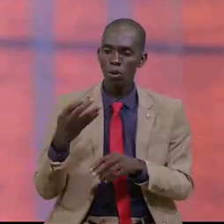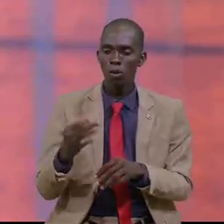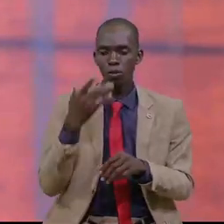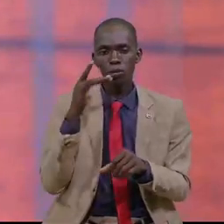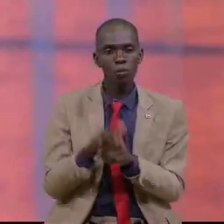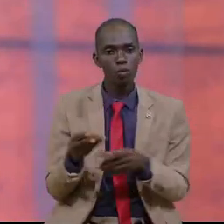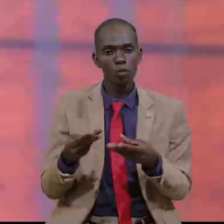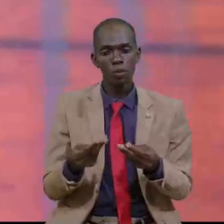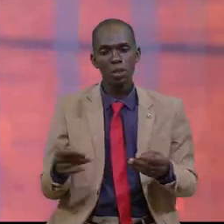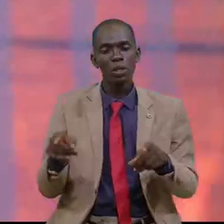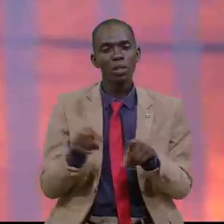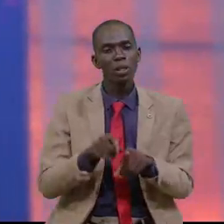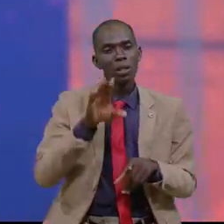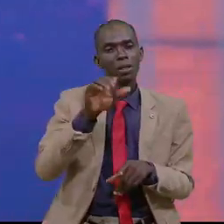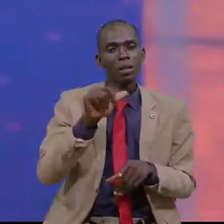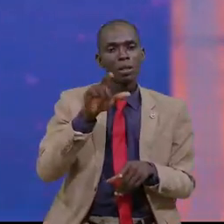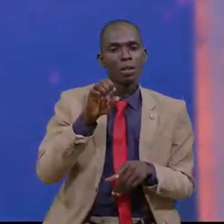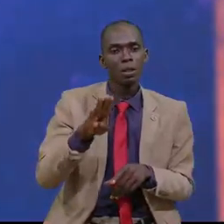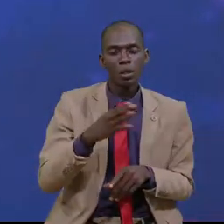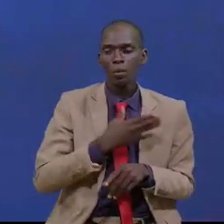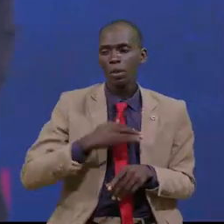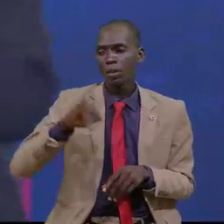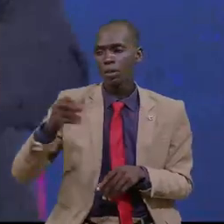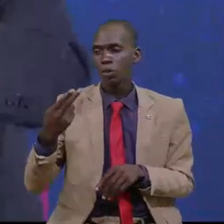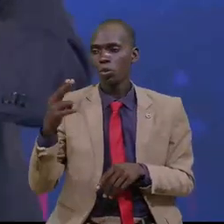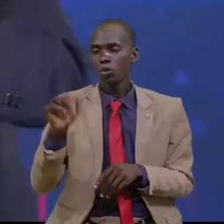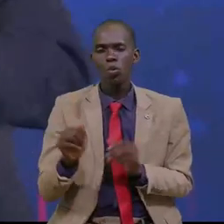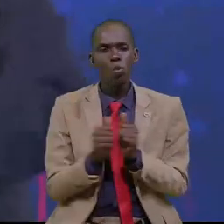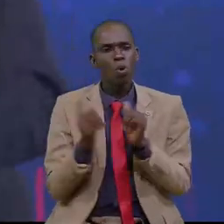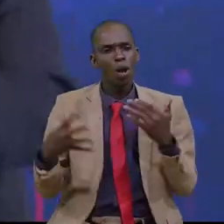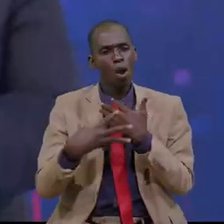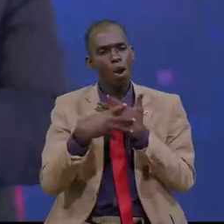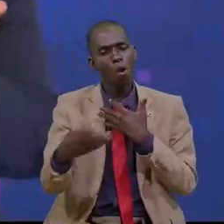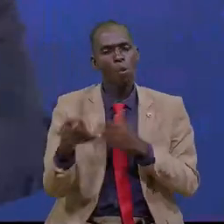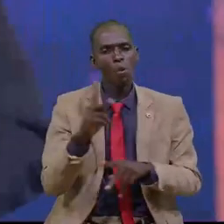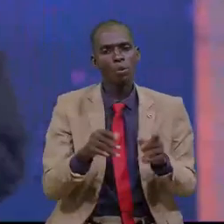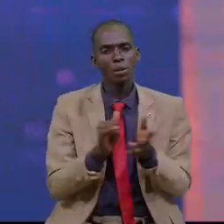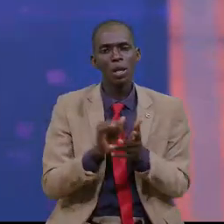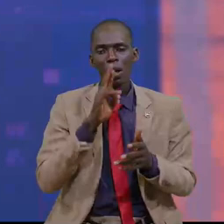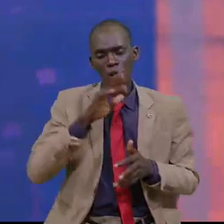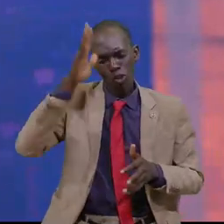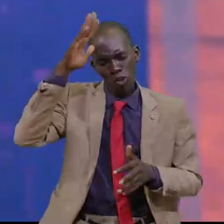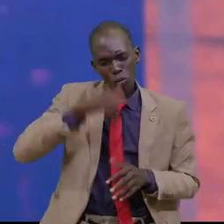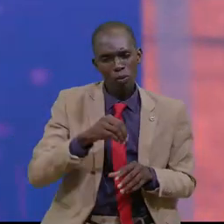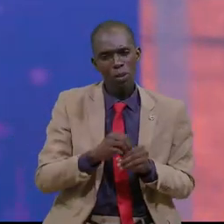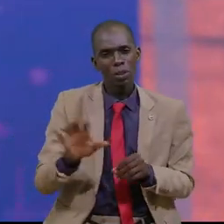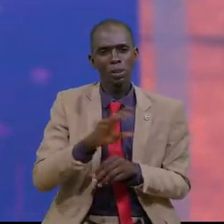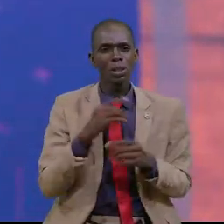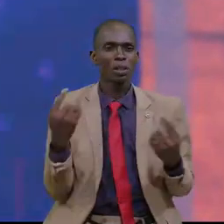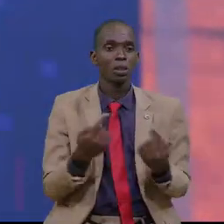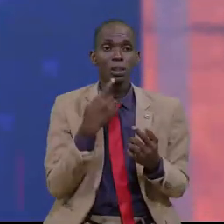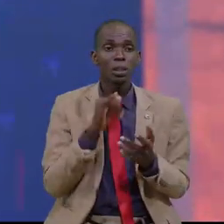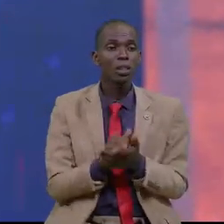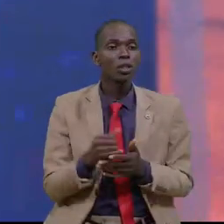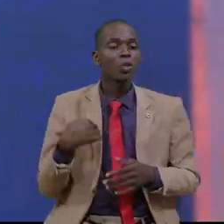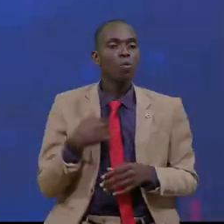Josué, tu continues à avancer sans copier ceux-là qui sont enduits dans leur péché. Et dit,